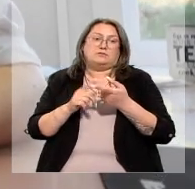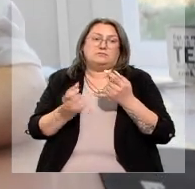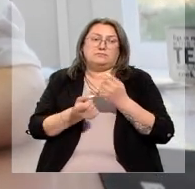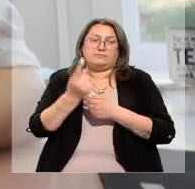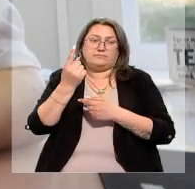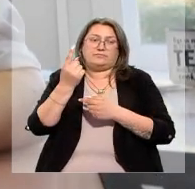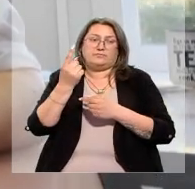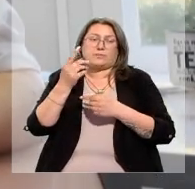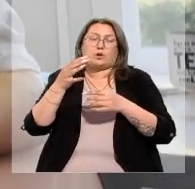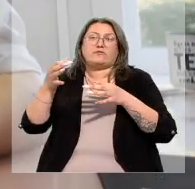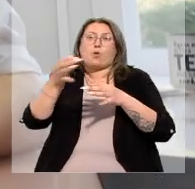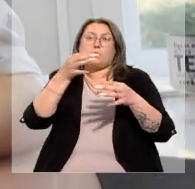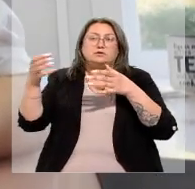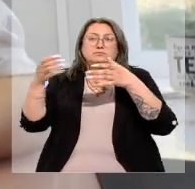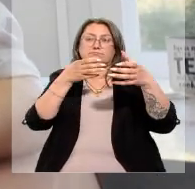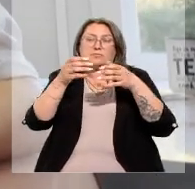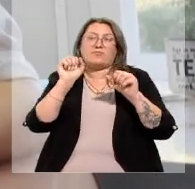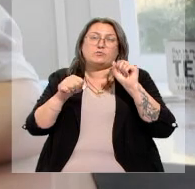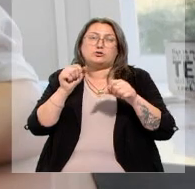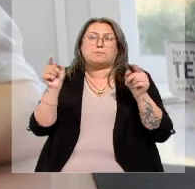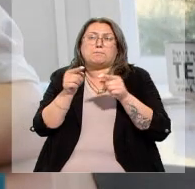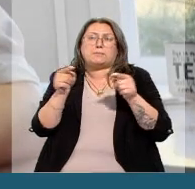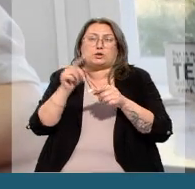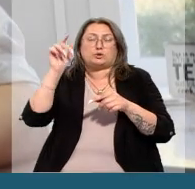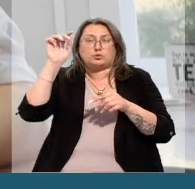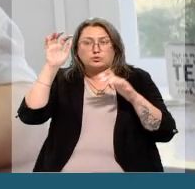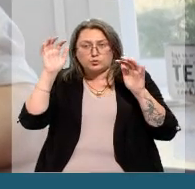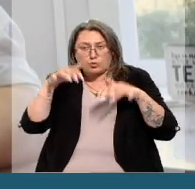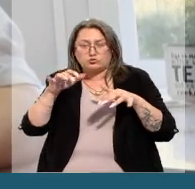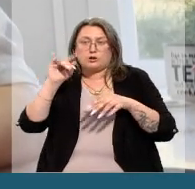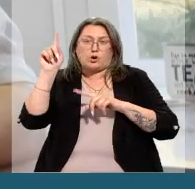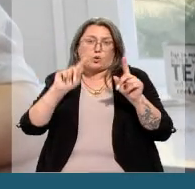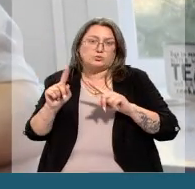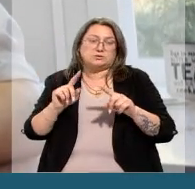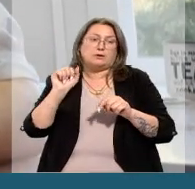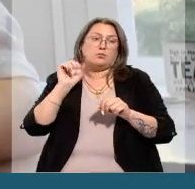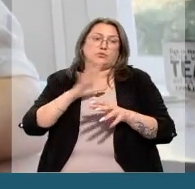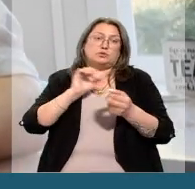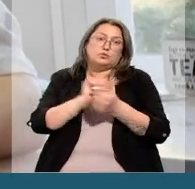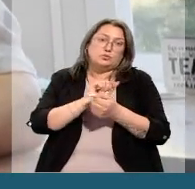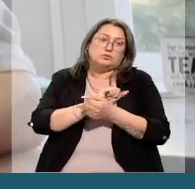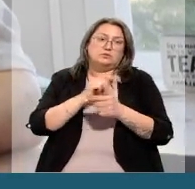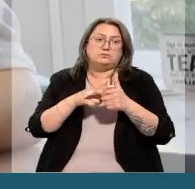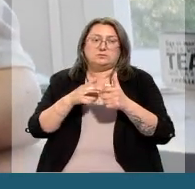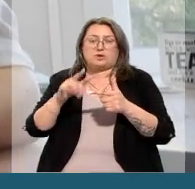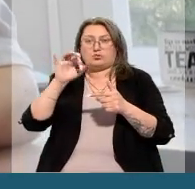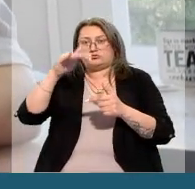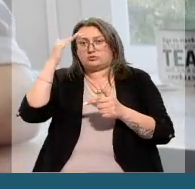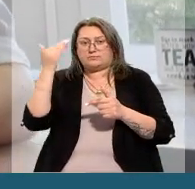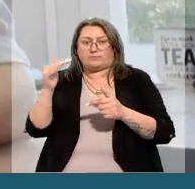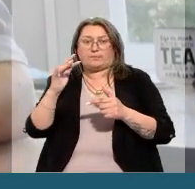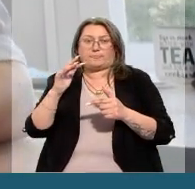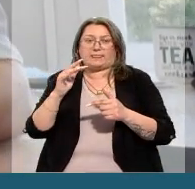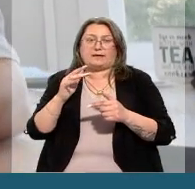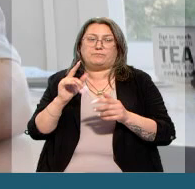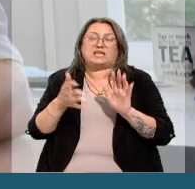возникновение конвективной облачности, возможны кратковременные дожди с грозами. Грозы могут быть также сухие из-за сильной жары и